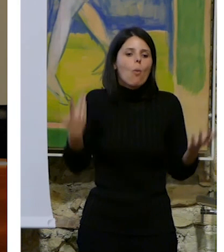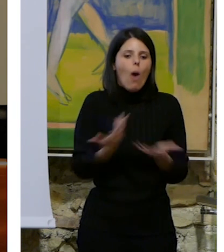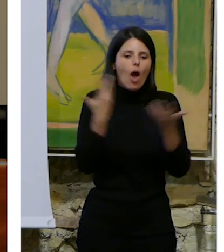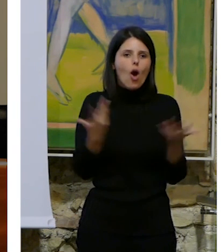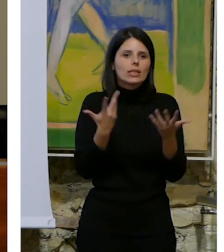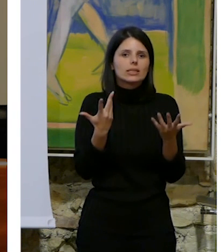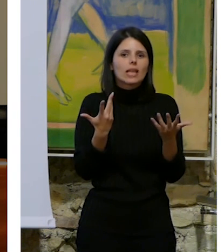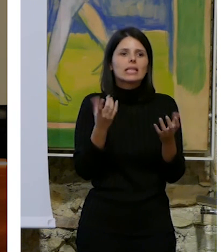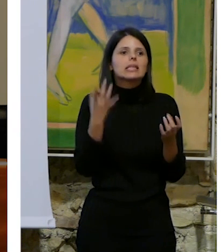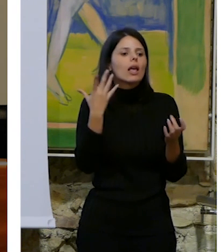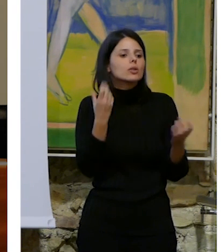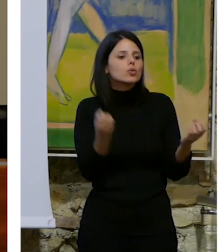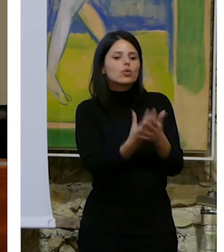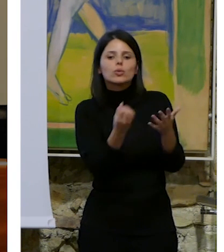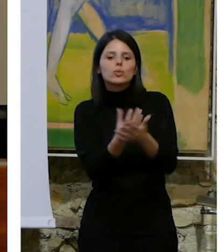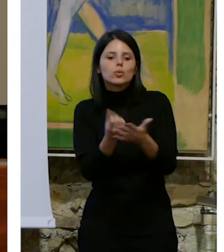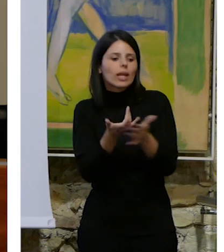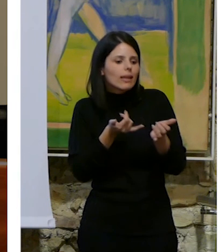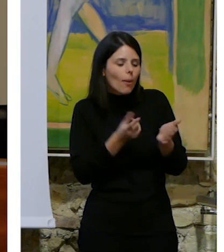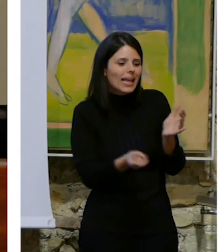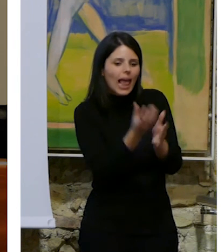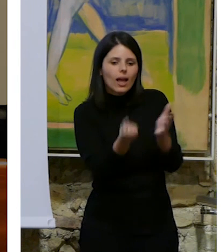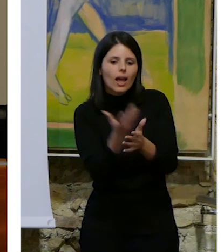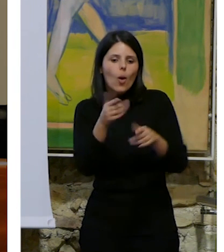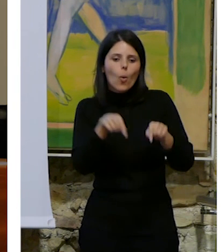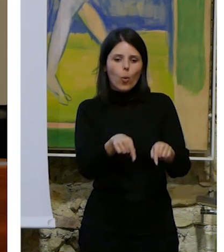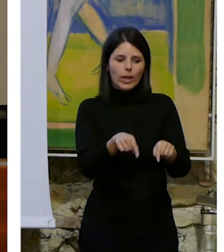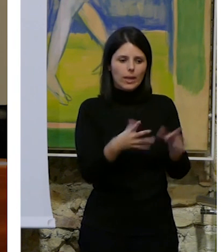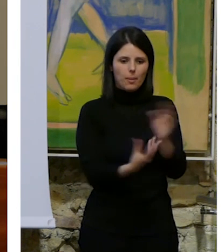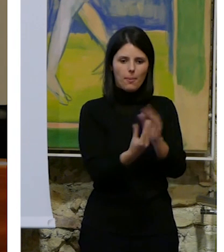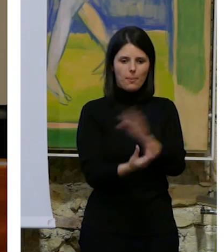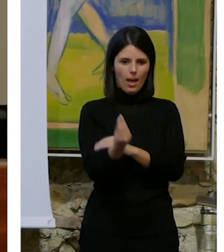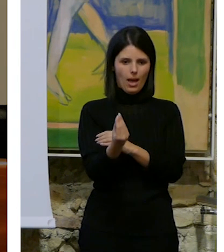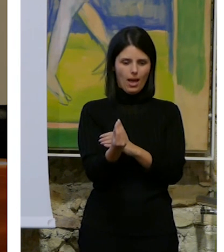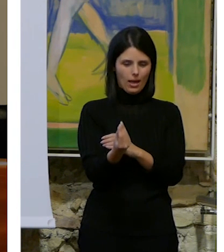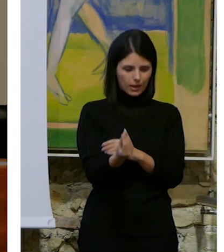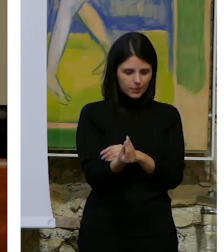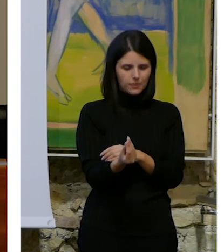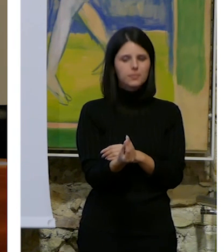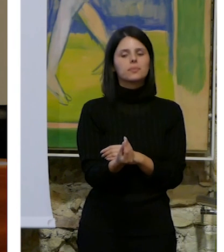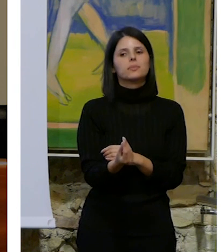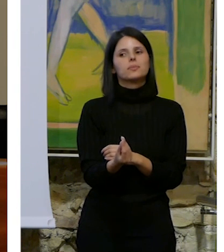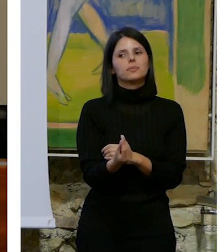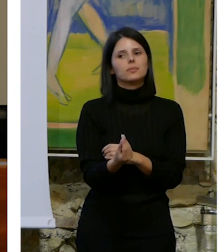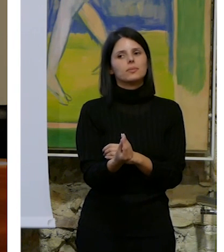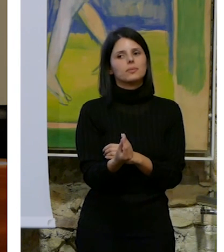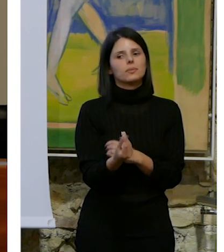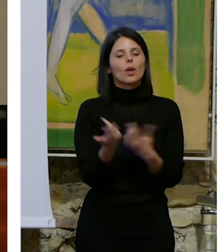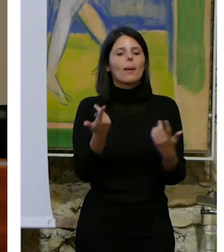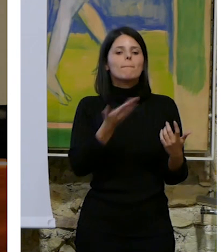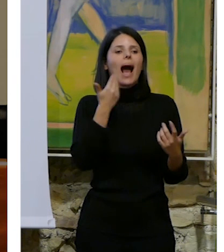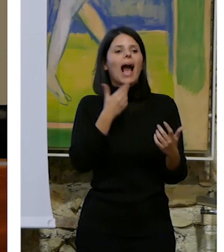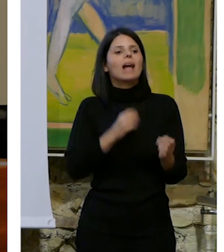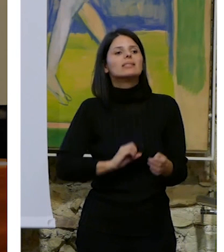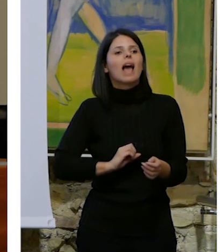poi queste cose sono nate qui da noi, in un luogo che si parlava di mancanza di